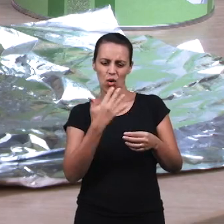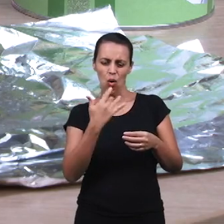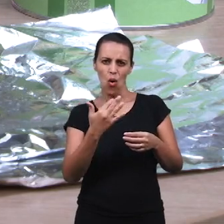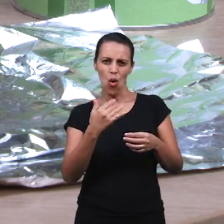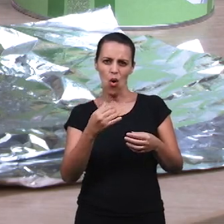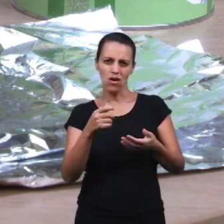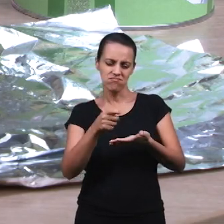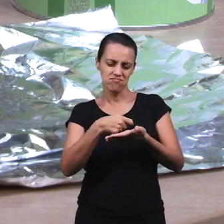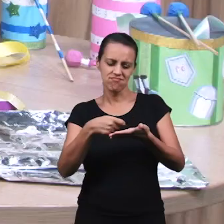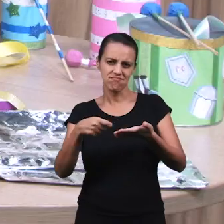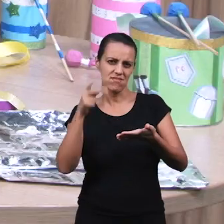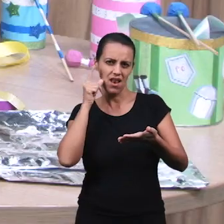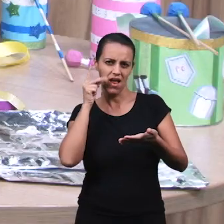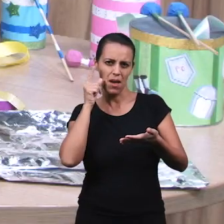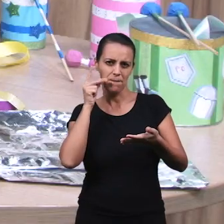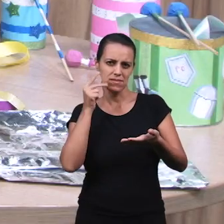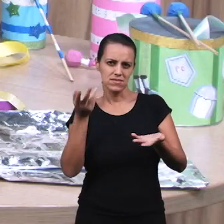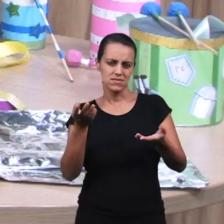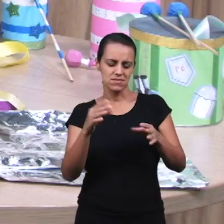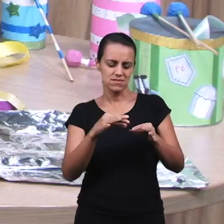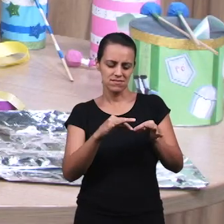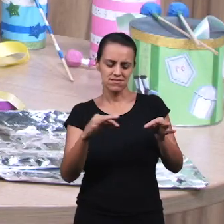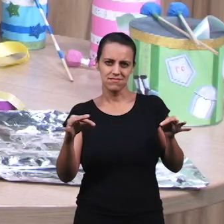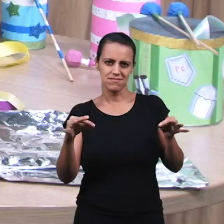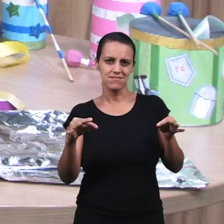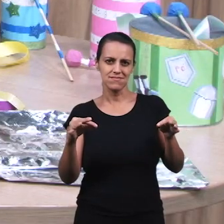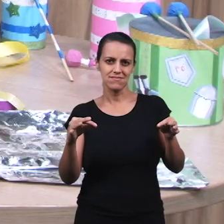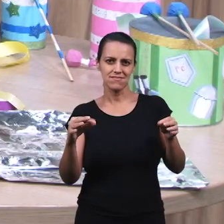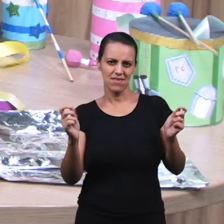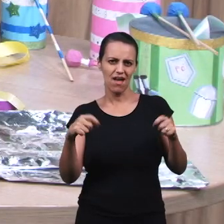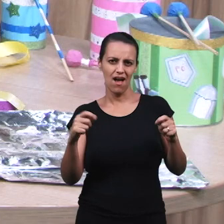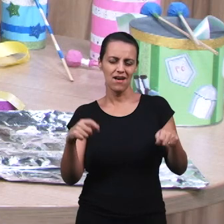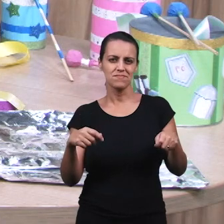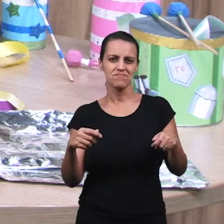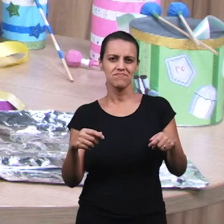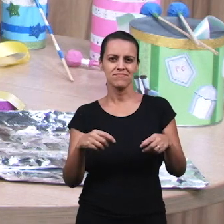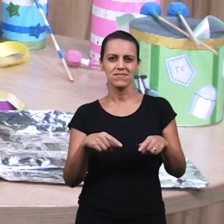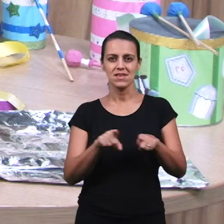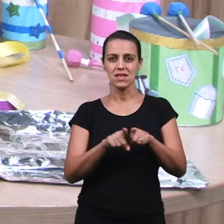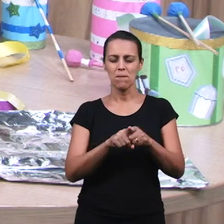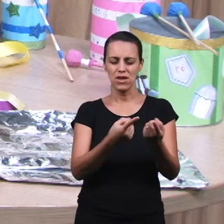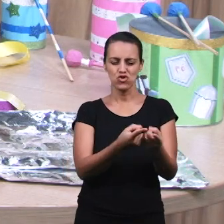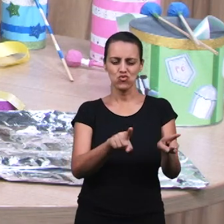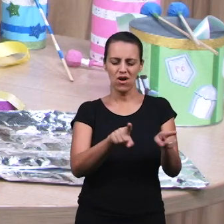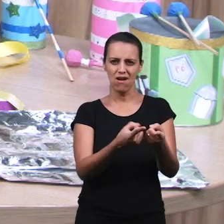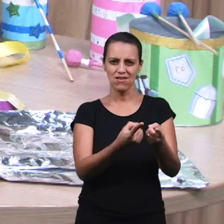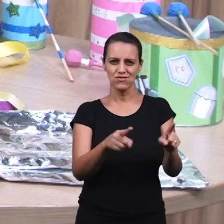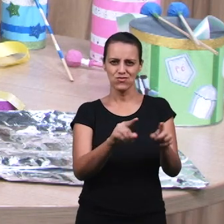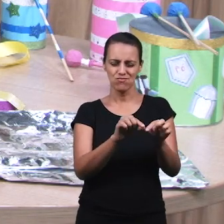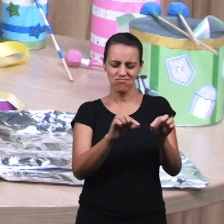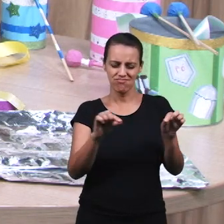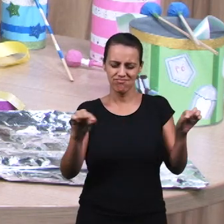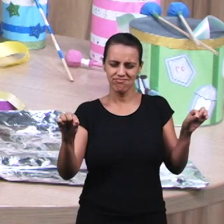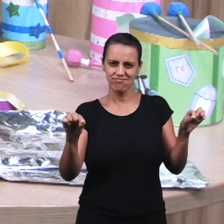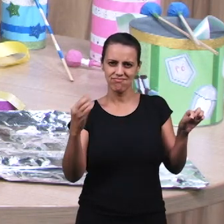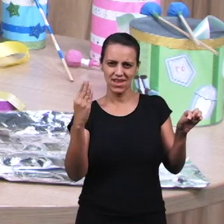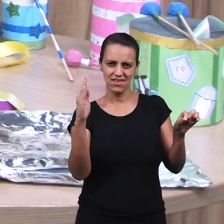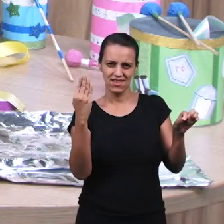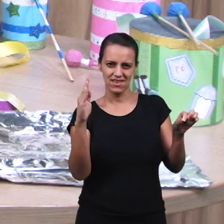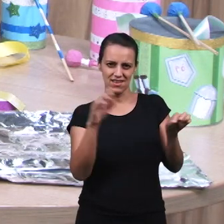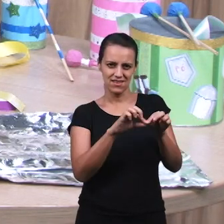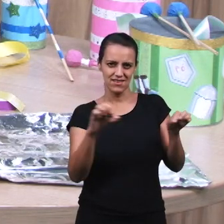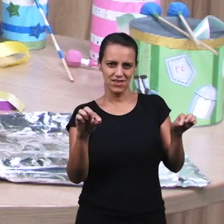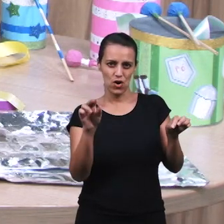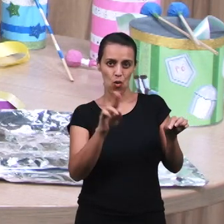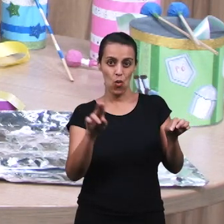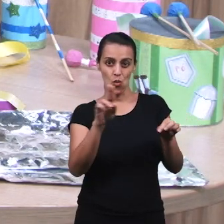couleur. Regardez, celle-ci, elle est faite en crayon de couleur. Mais maintenant, je vais faire avec le bâton de brochette.